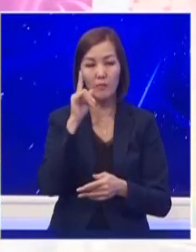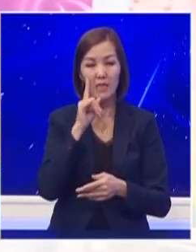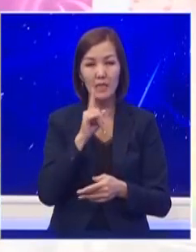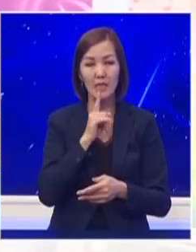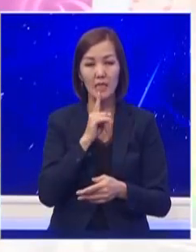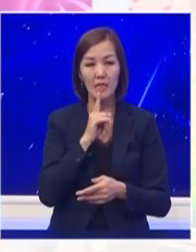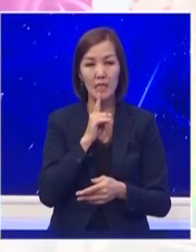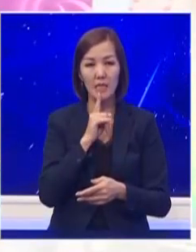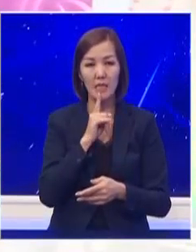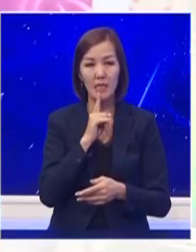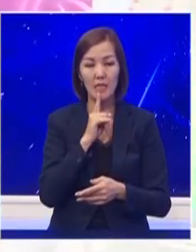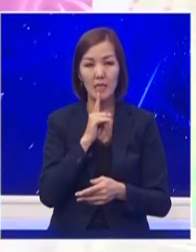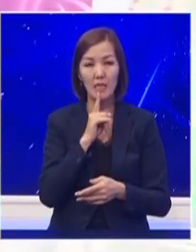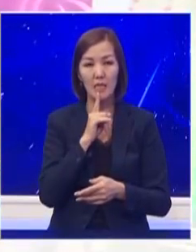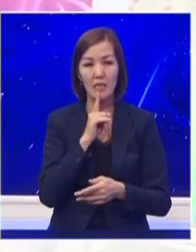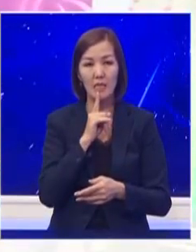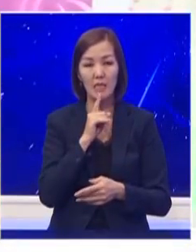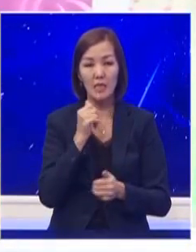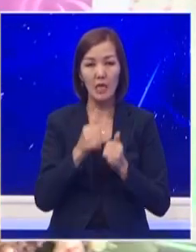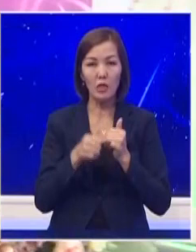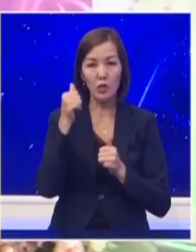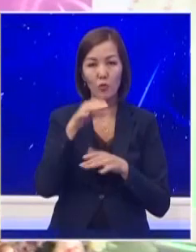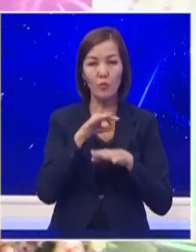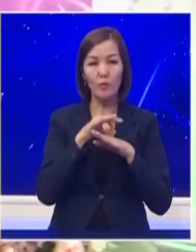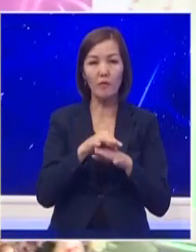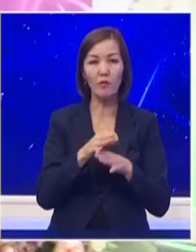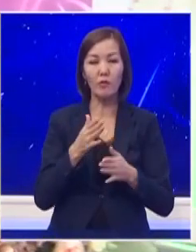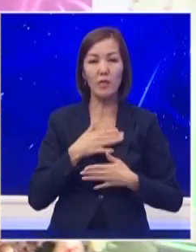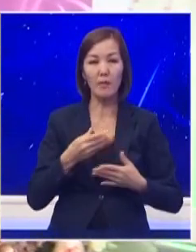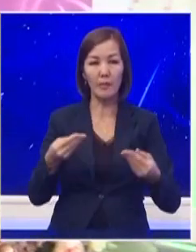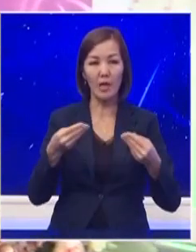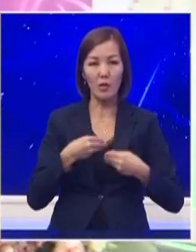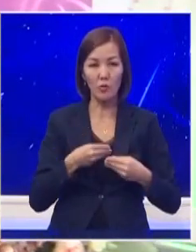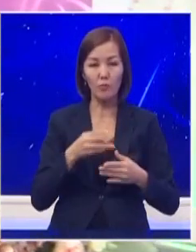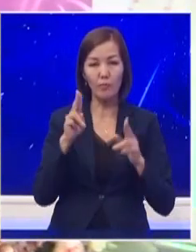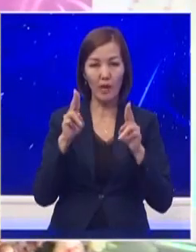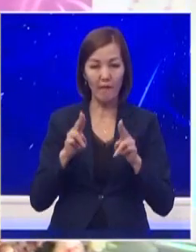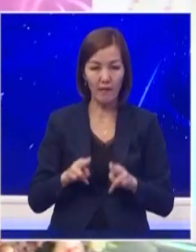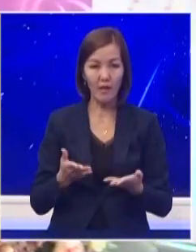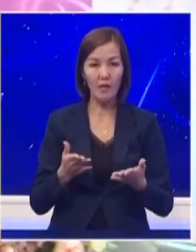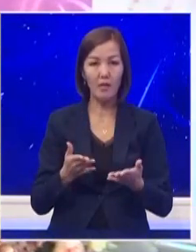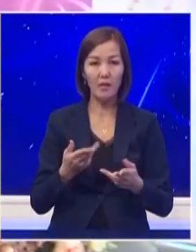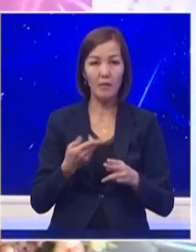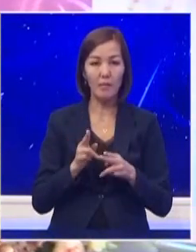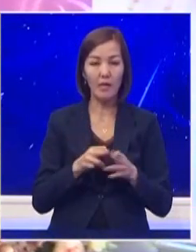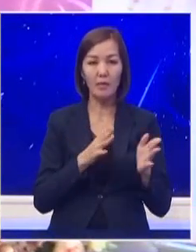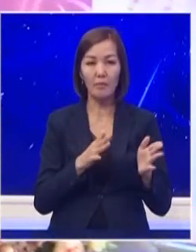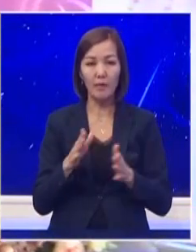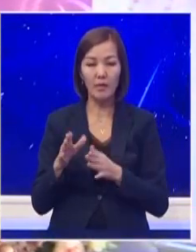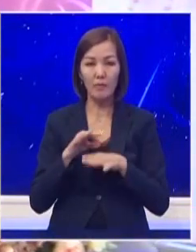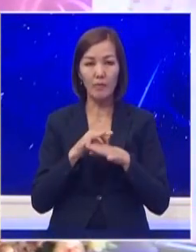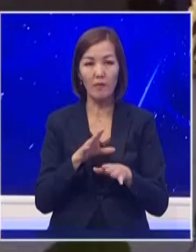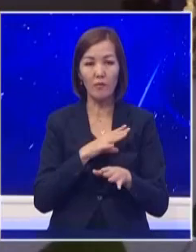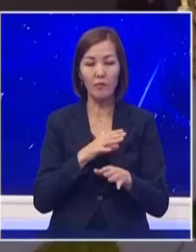Казахстан мы ежегодно проводим нам дают свои правила мы по этим этапам проводим